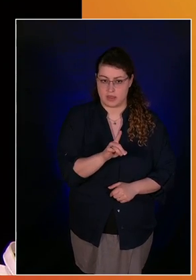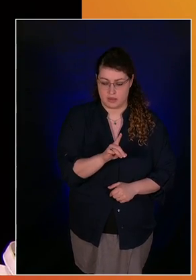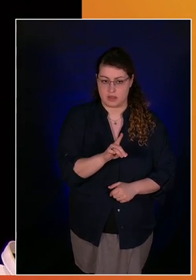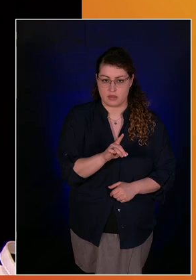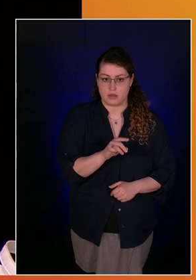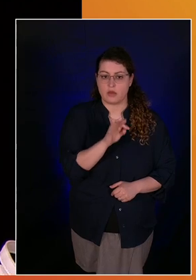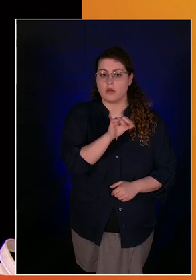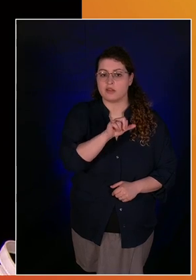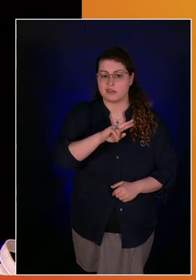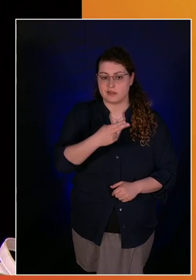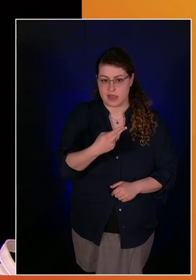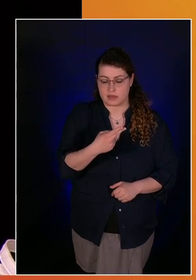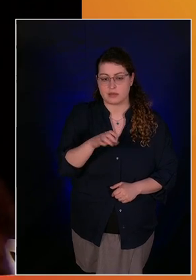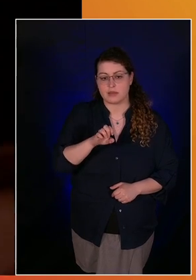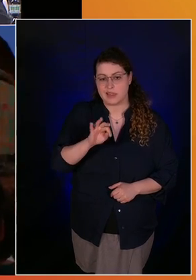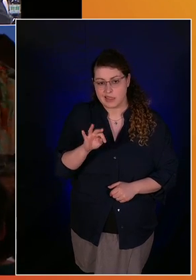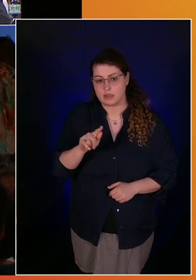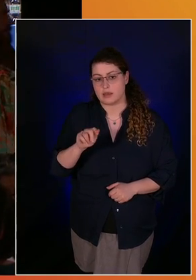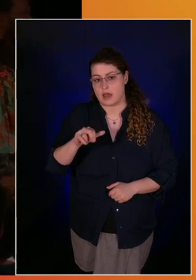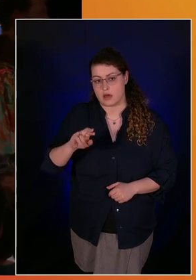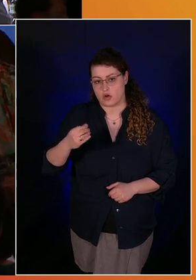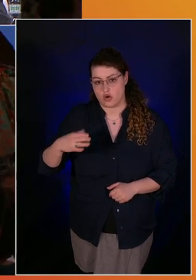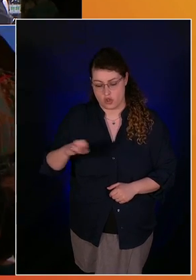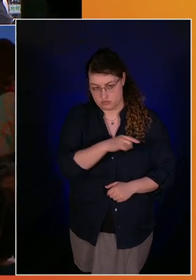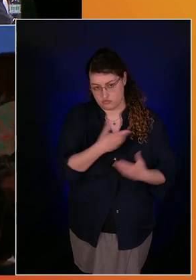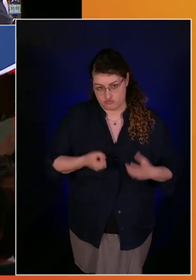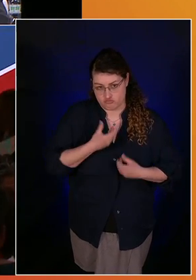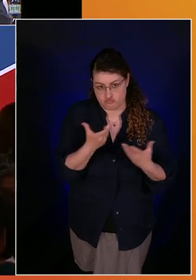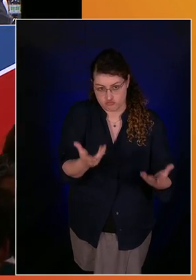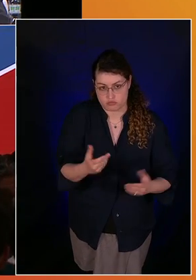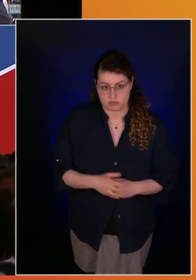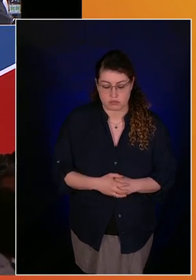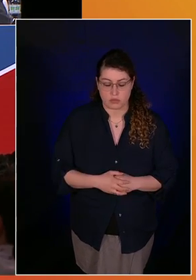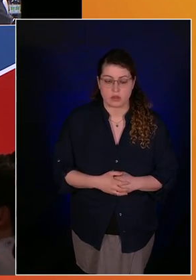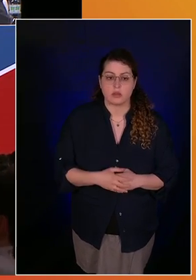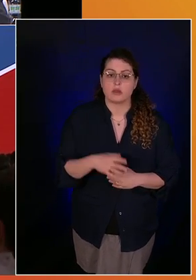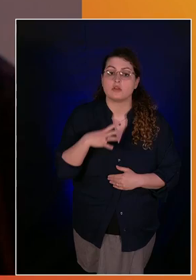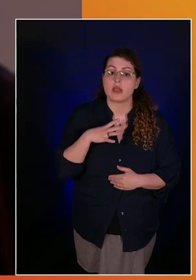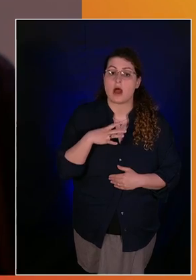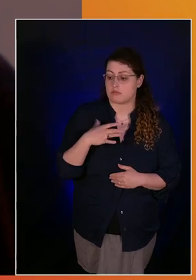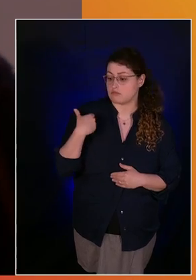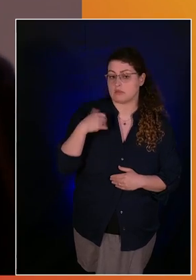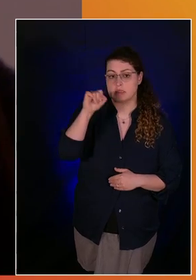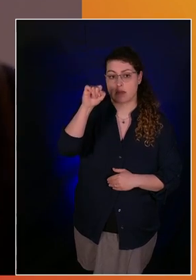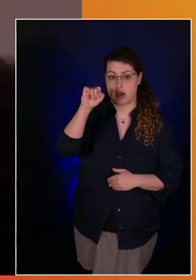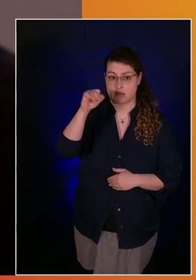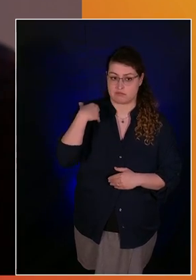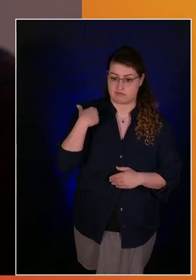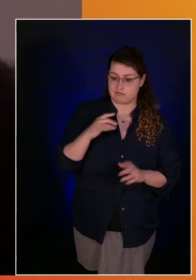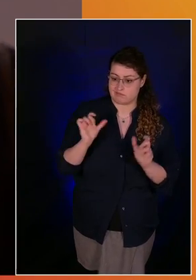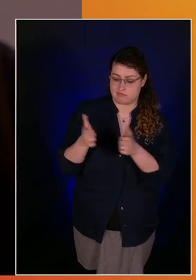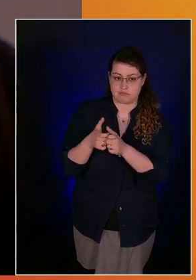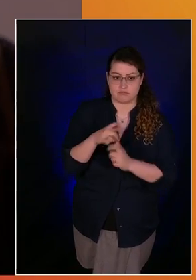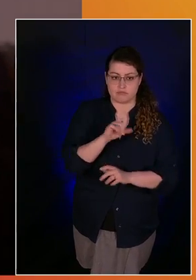pour la Fédération des activités postales et télécommunication donc on a eu une camarade qui a été mise en garde à vue une camarade de la